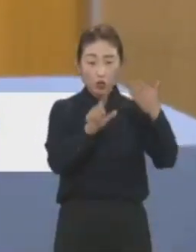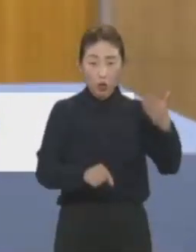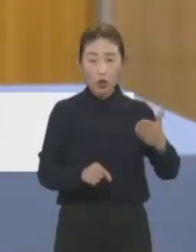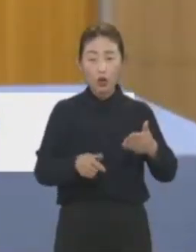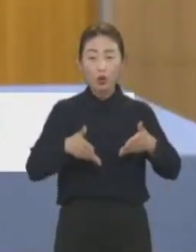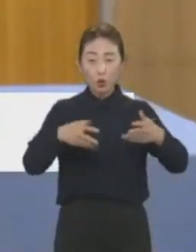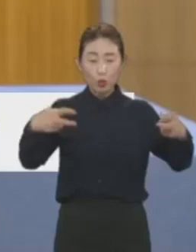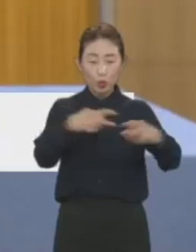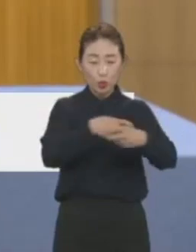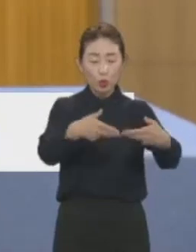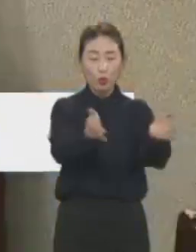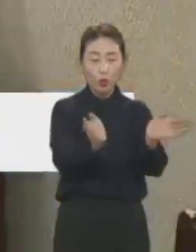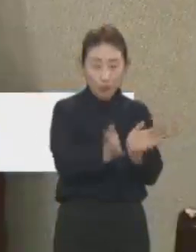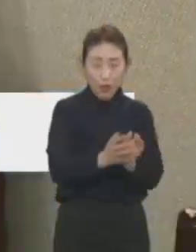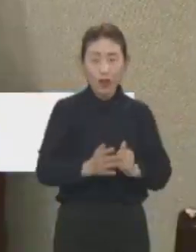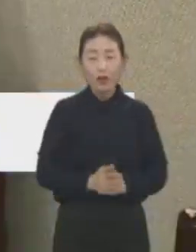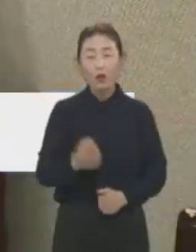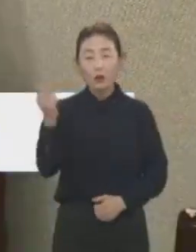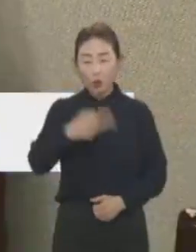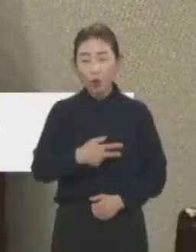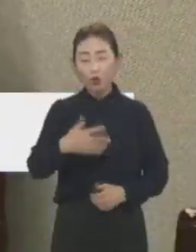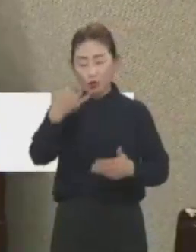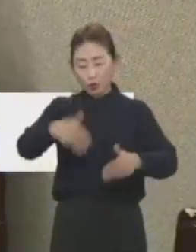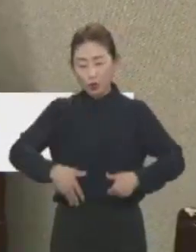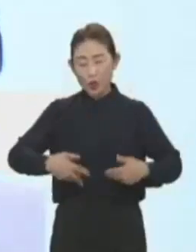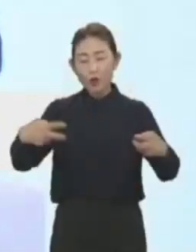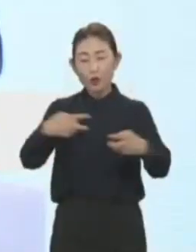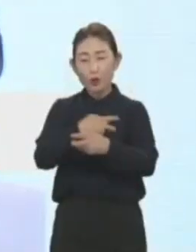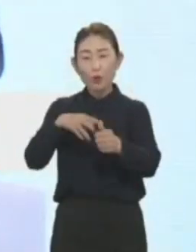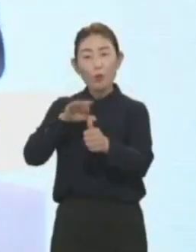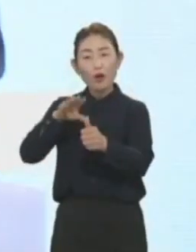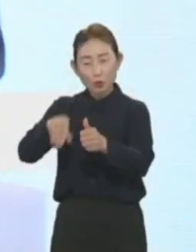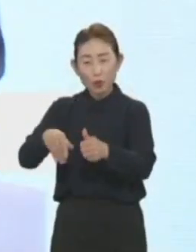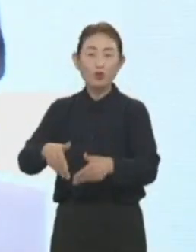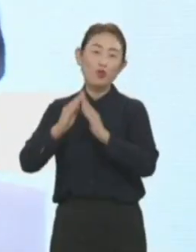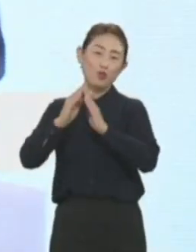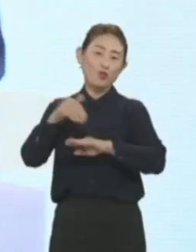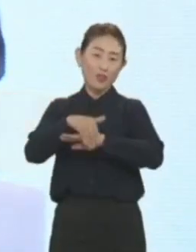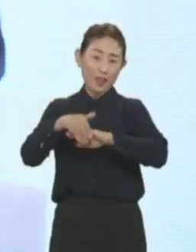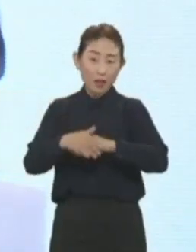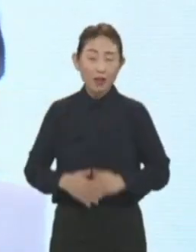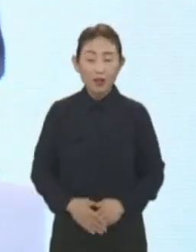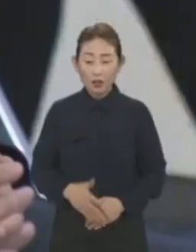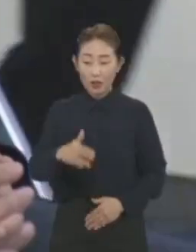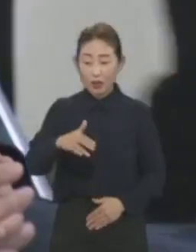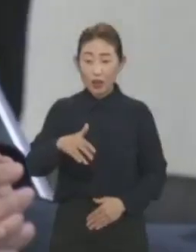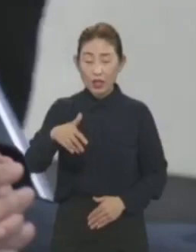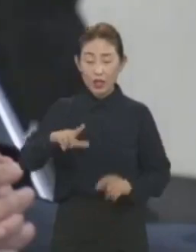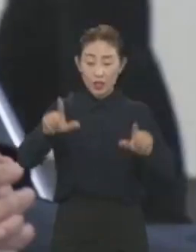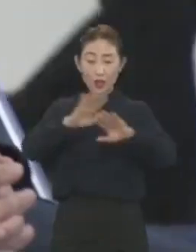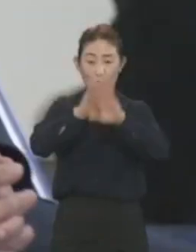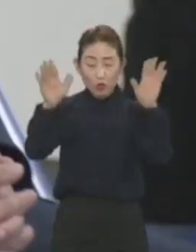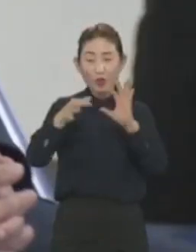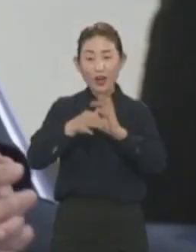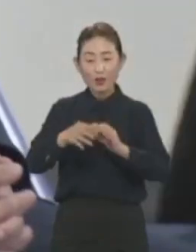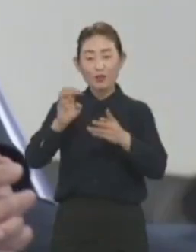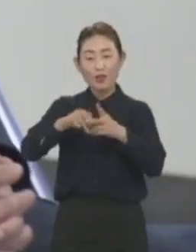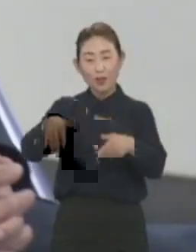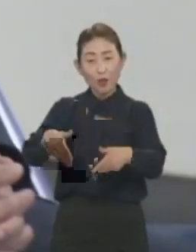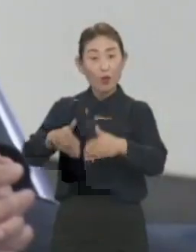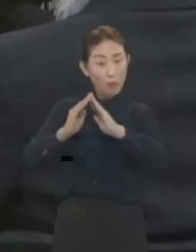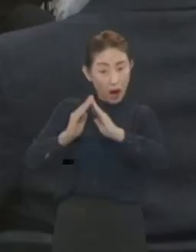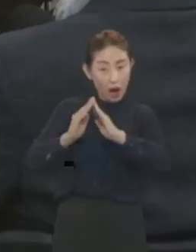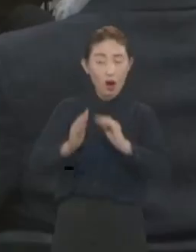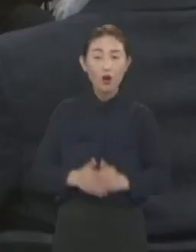도로교통공단 충남지부와 충남교통방송 설치를 확정한 데 이어 기후대기센터까지 내포 지역에서는 공공기관 유치가